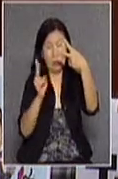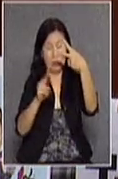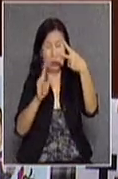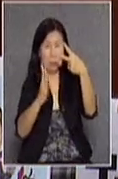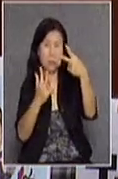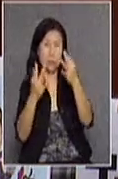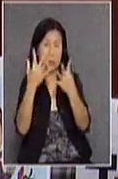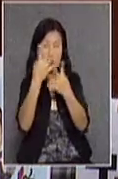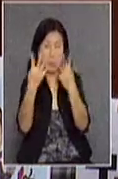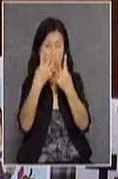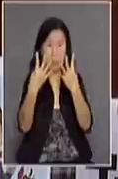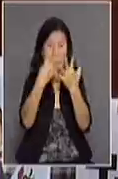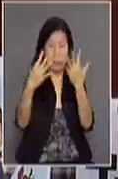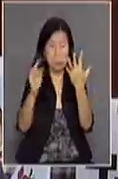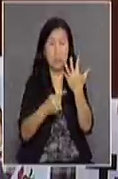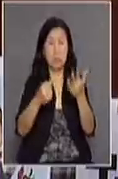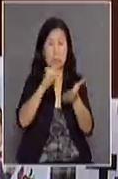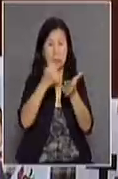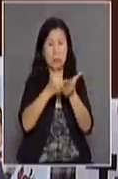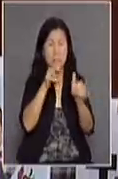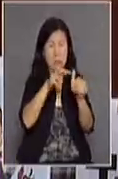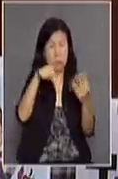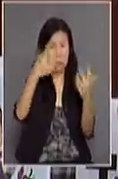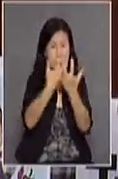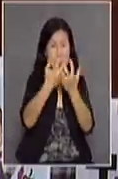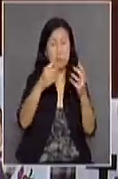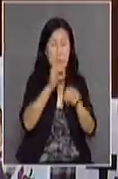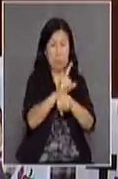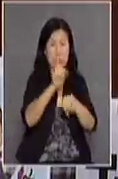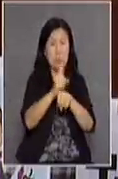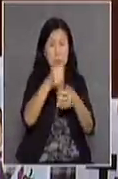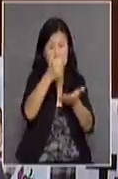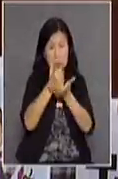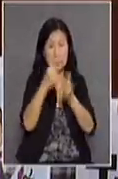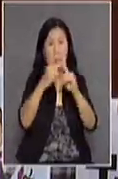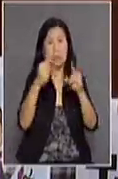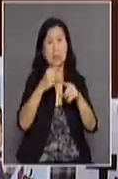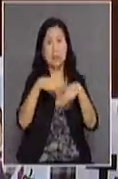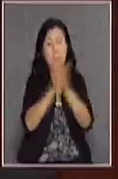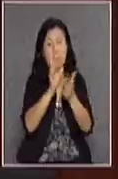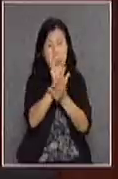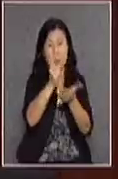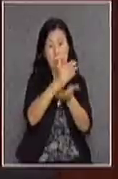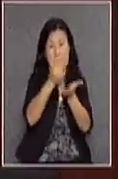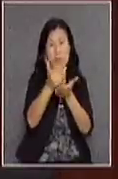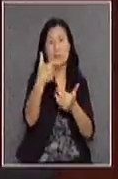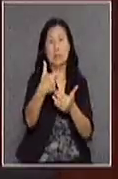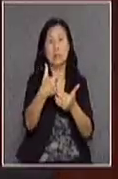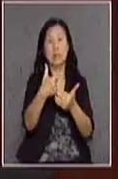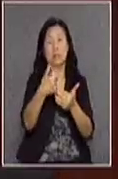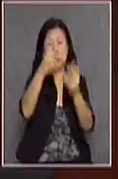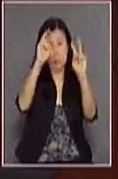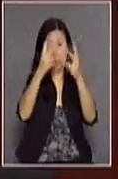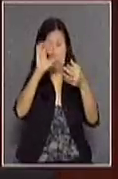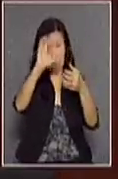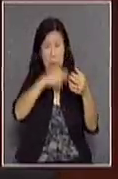2254萬元，相當於差餉物業估價署臨時僱員的全年預算開支。 現在各位提出的待決議題是陳志